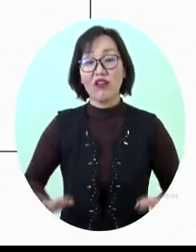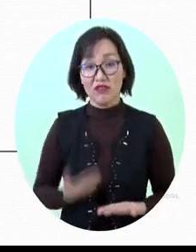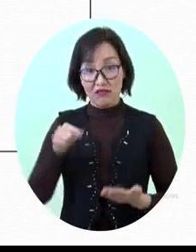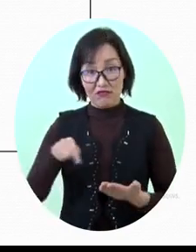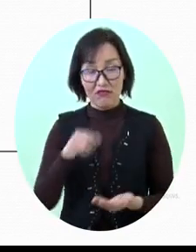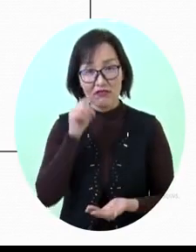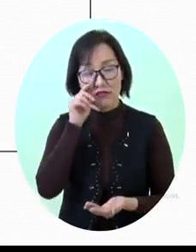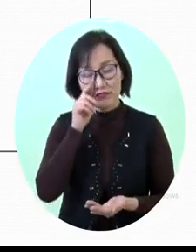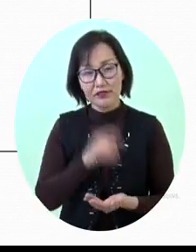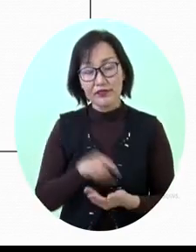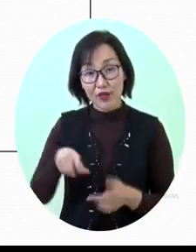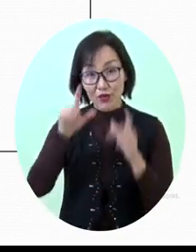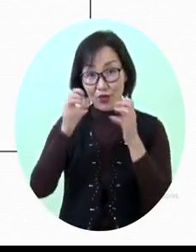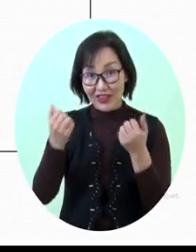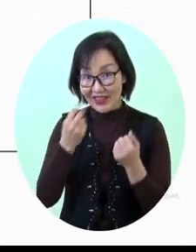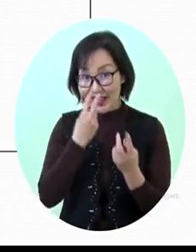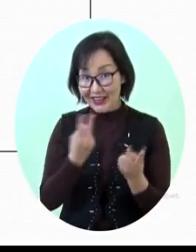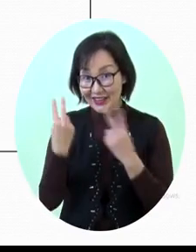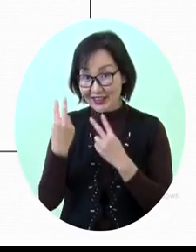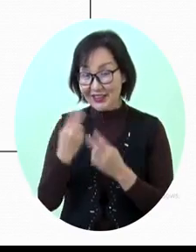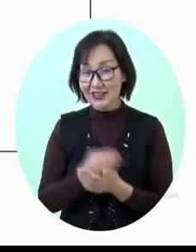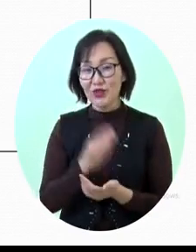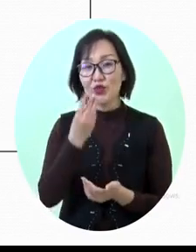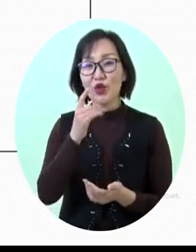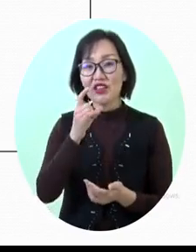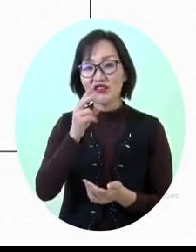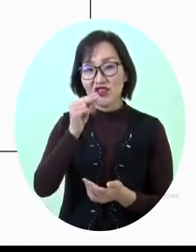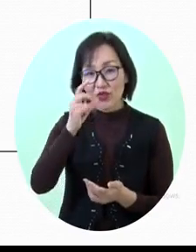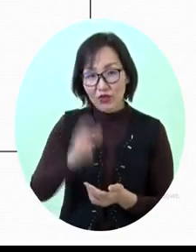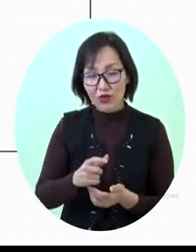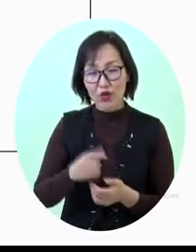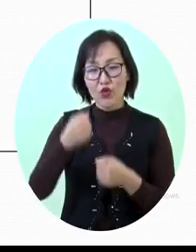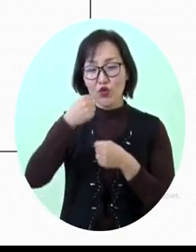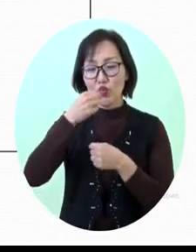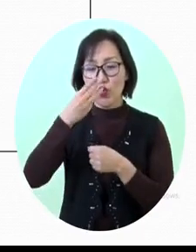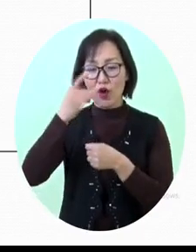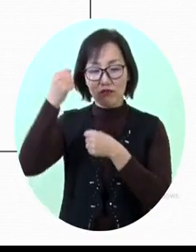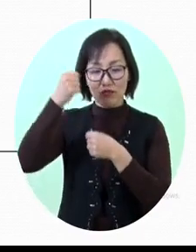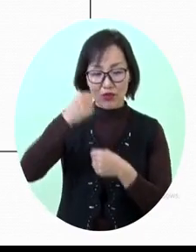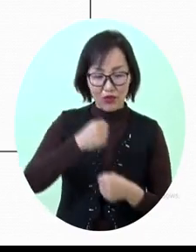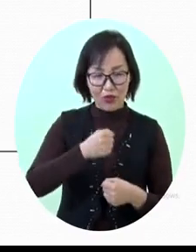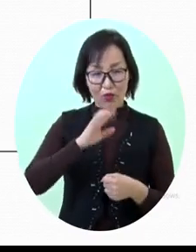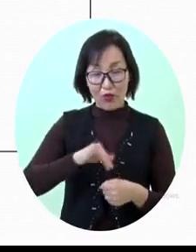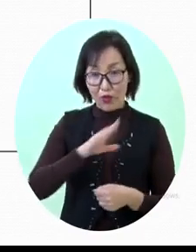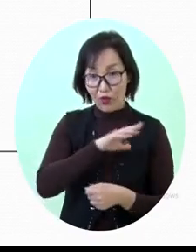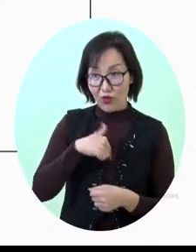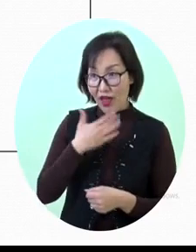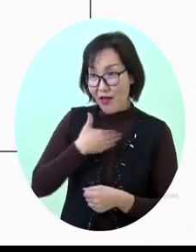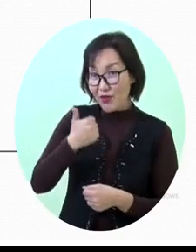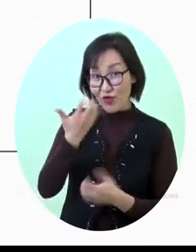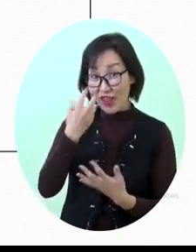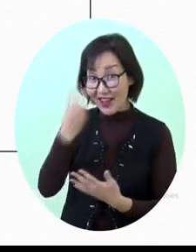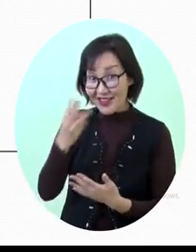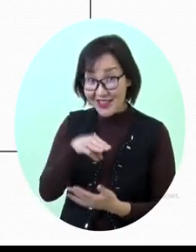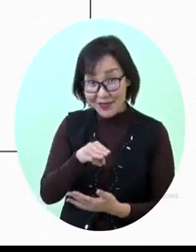А, жишээ нь багшин саяны нэг зургийг авсан байна, шүхөрчин. За, аврагч шүхрээр бууж яхахыг бид нар зөндөө